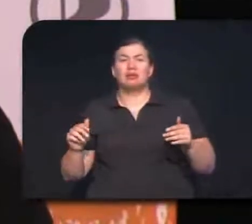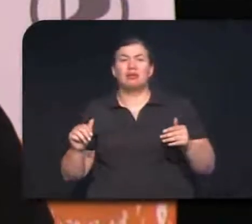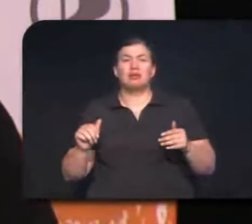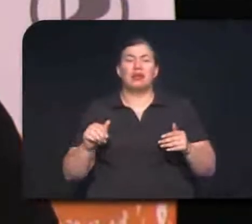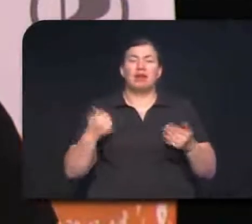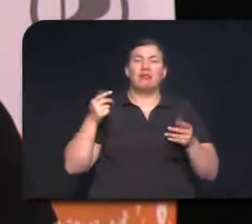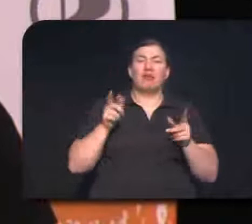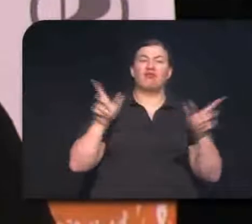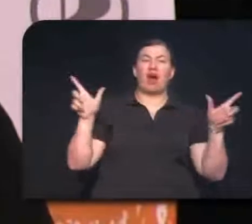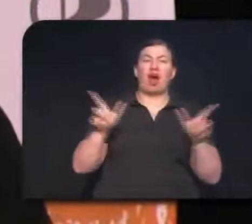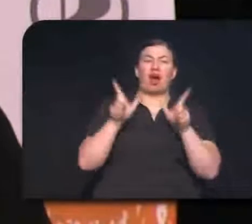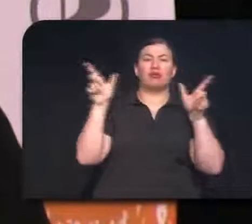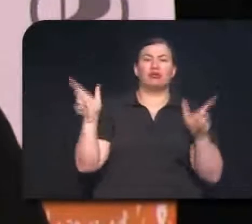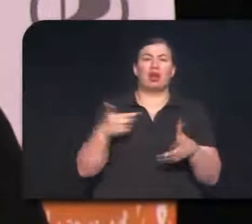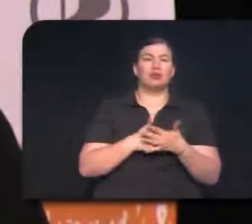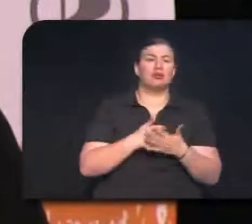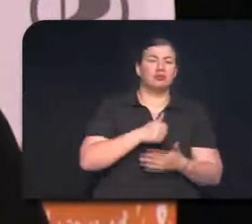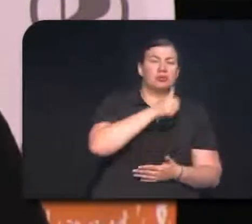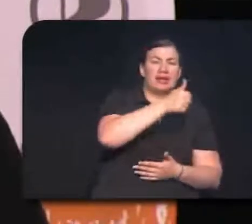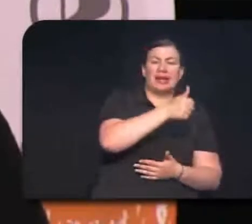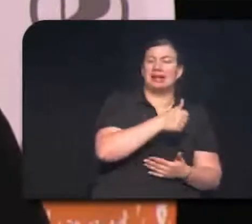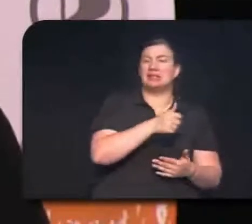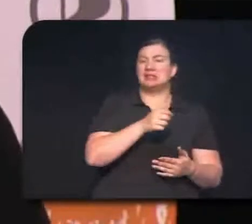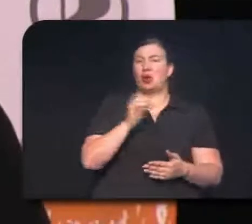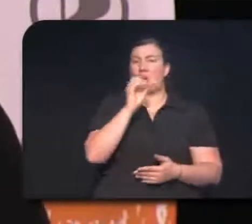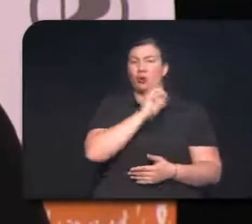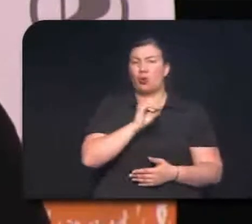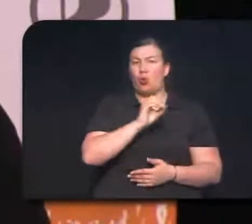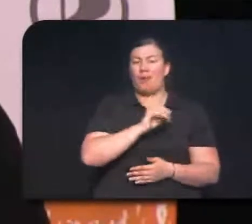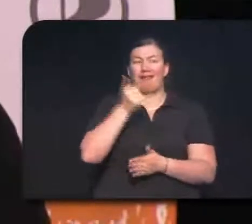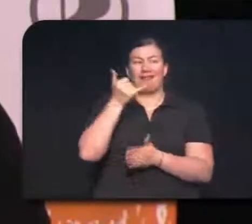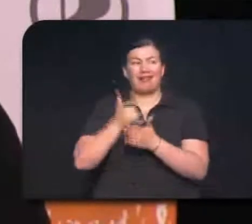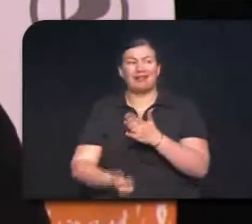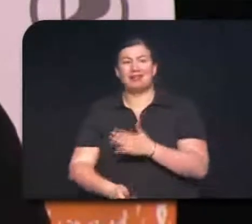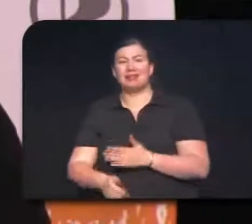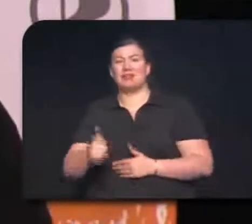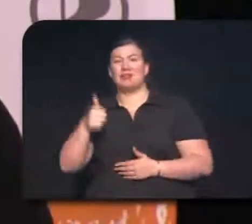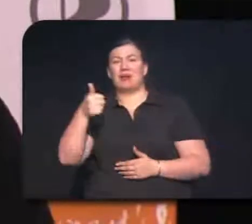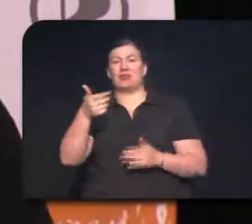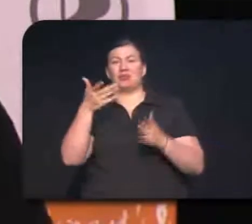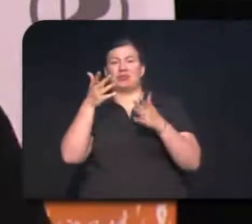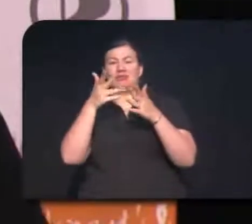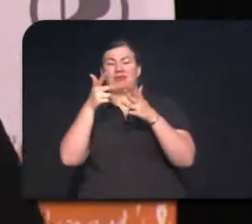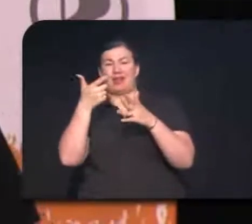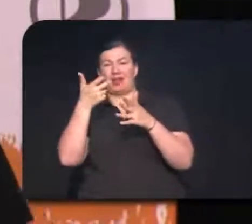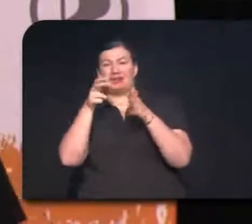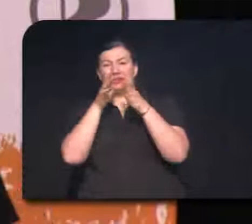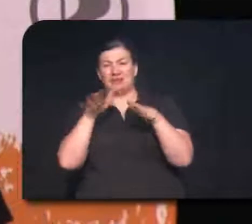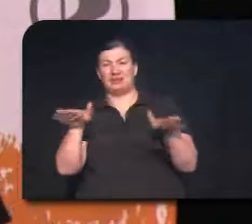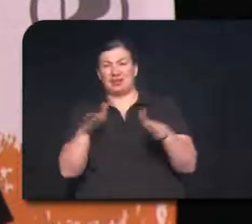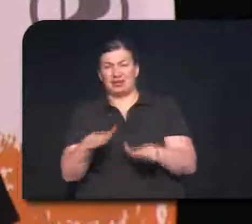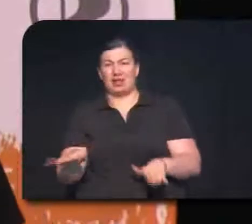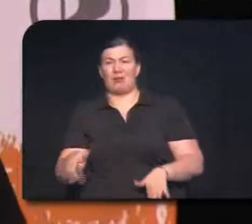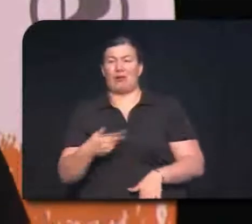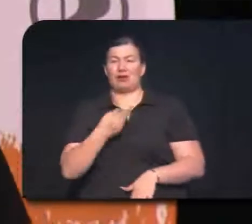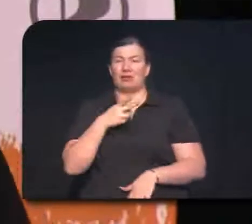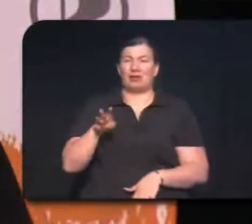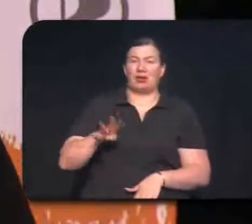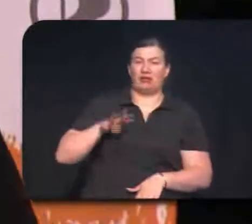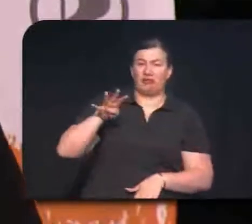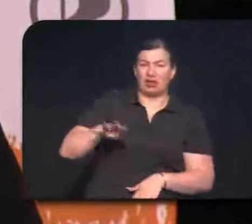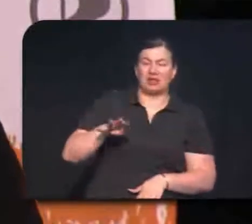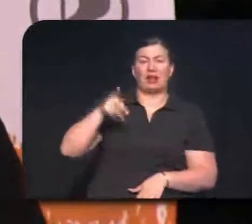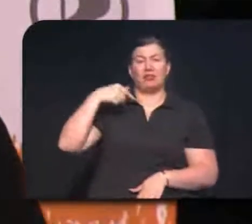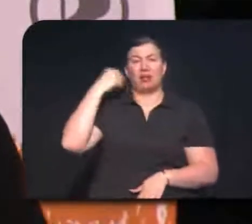1.10 so schlagen wir das vorne endet am 31.12.2014 wir können also abstimmen später ob was